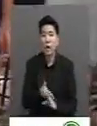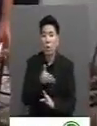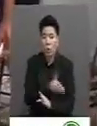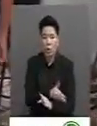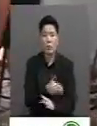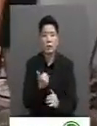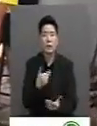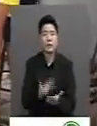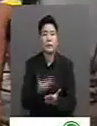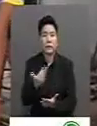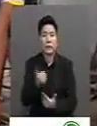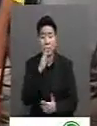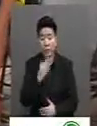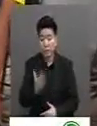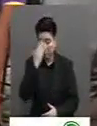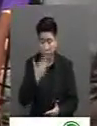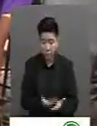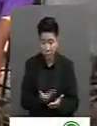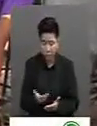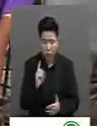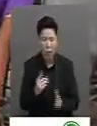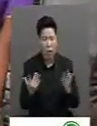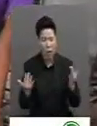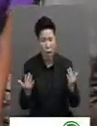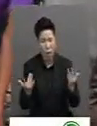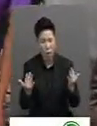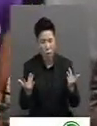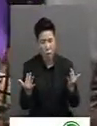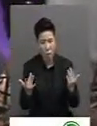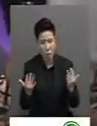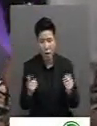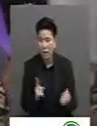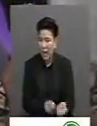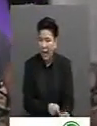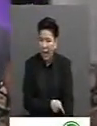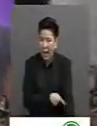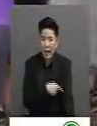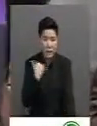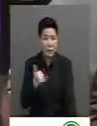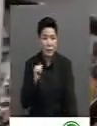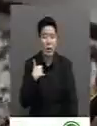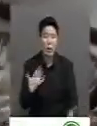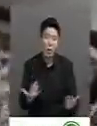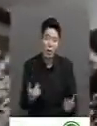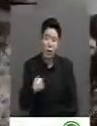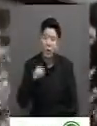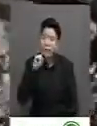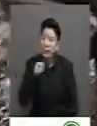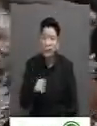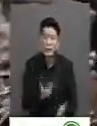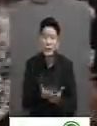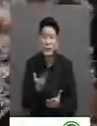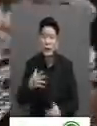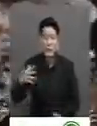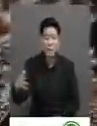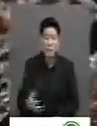น้าไว้เท่านั้นเพราะหากมาซื้อที่ร้านต้องรอคิวนานมากๆบางรายถึงขั้นสั่งซื้อเหม